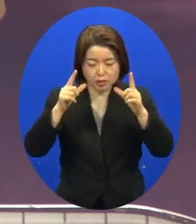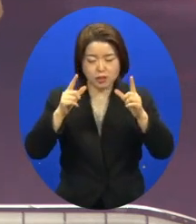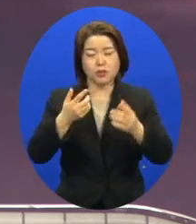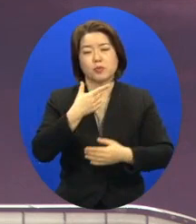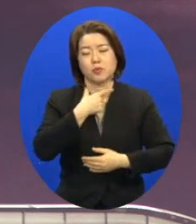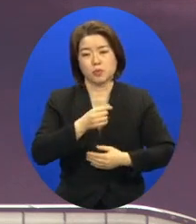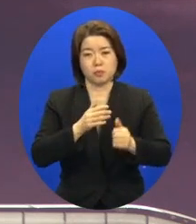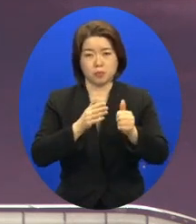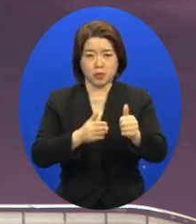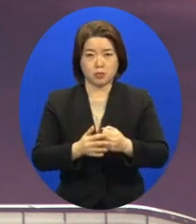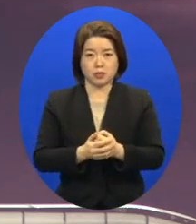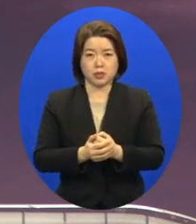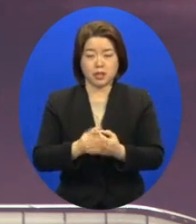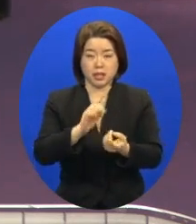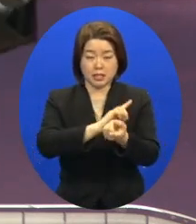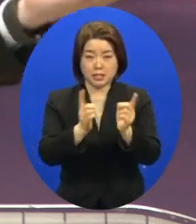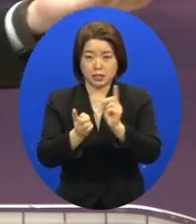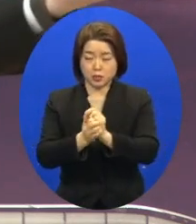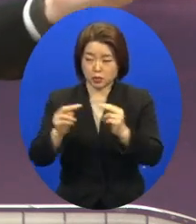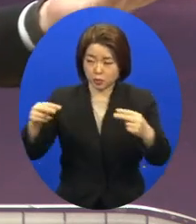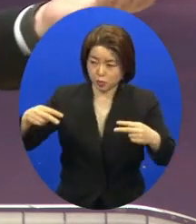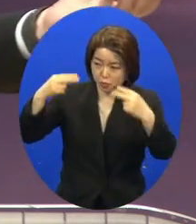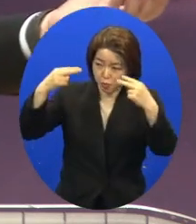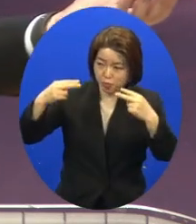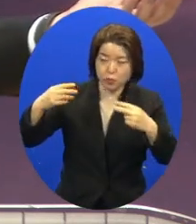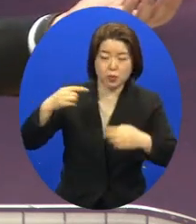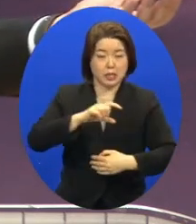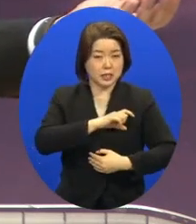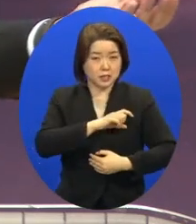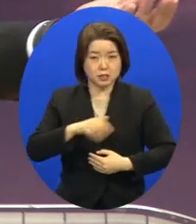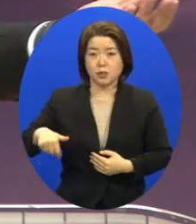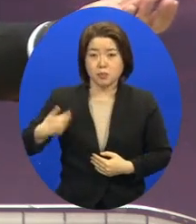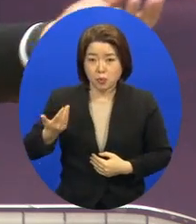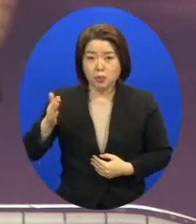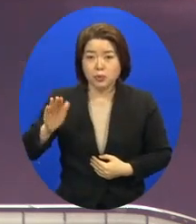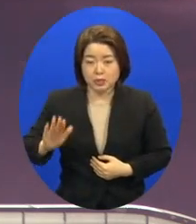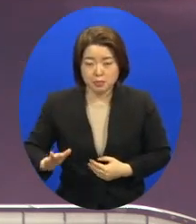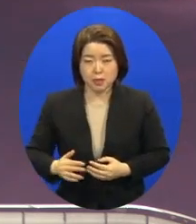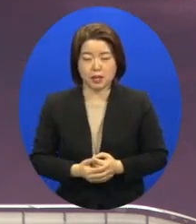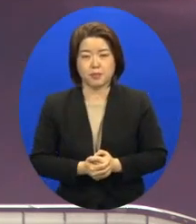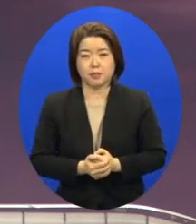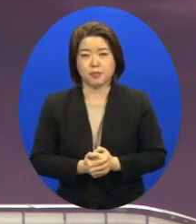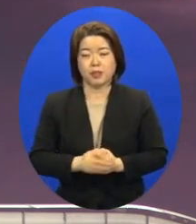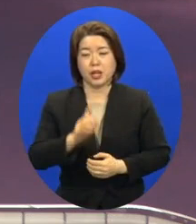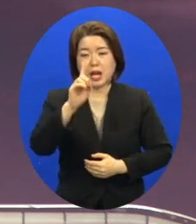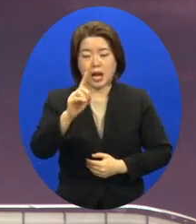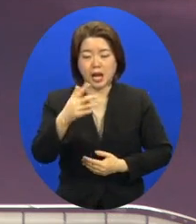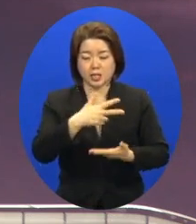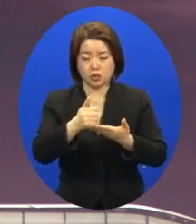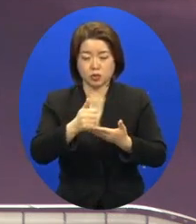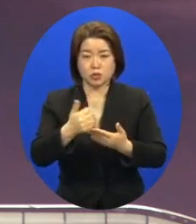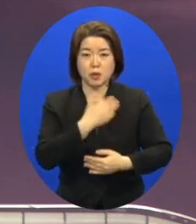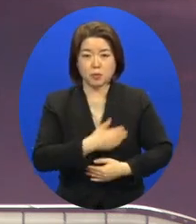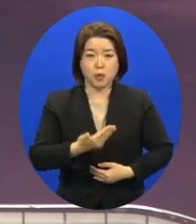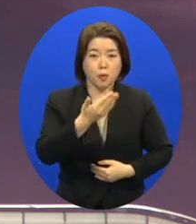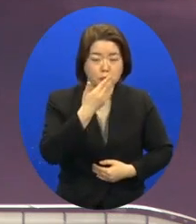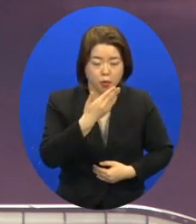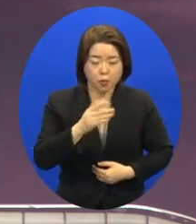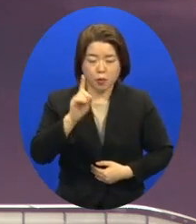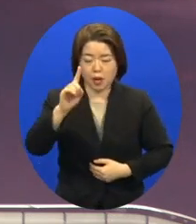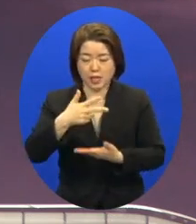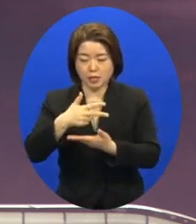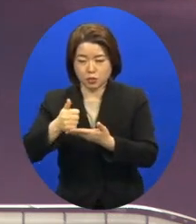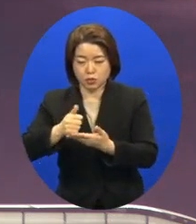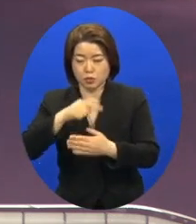좋겠습니다. 서로 얼굴도 이름도 모르는 사이지만 한 주님의 몸을 먹고 한 주님의 피를